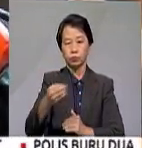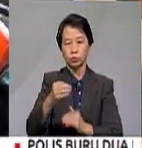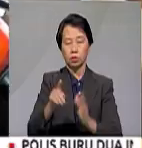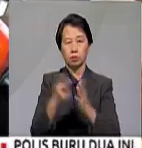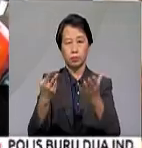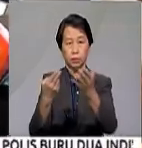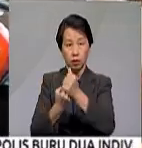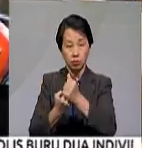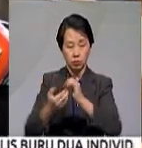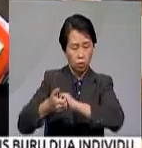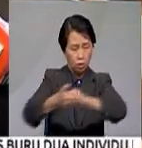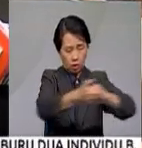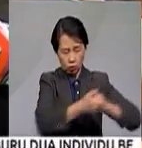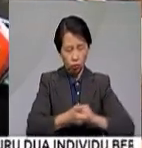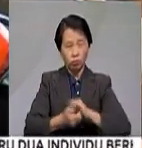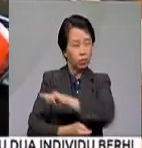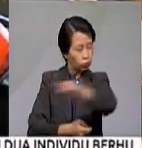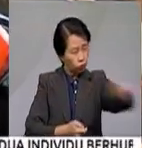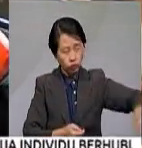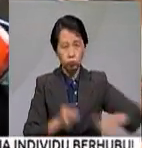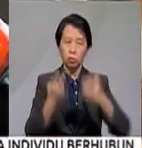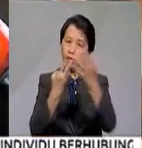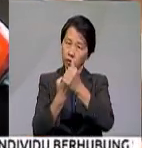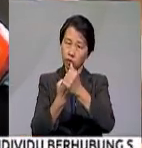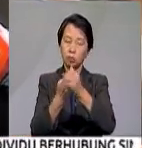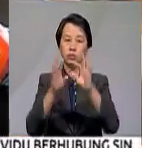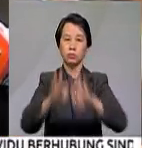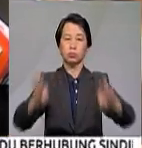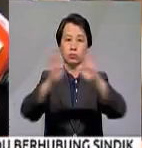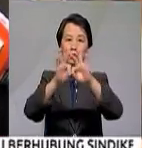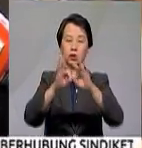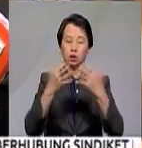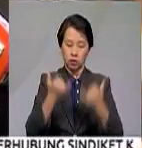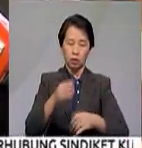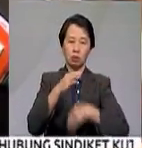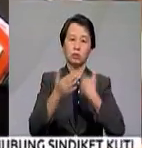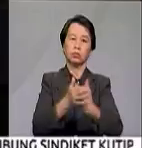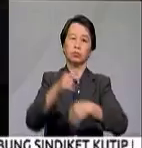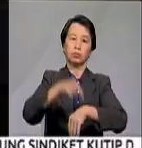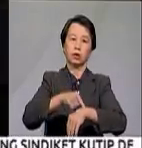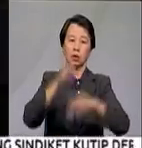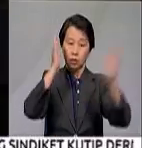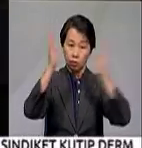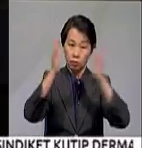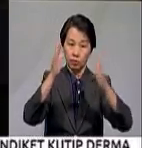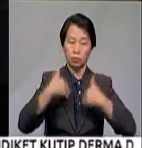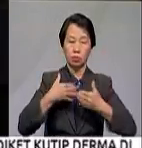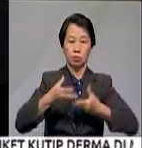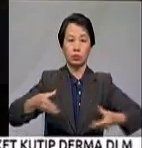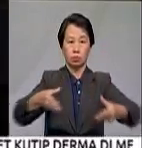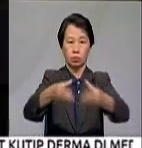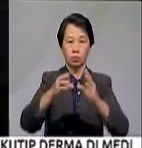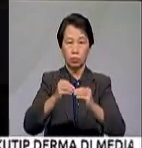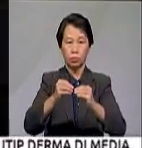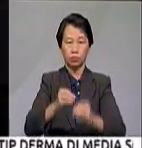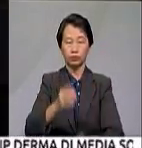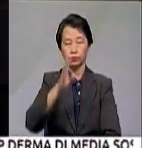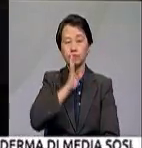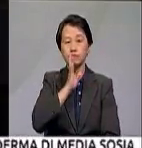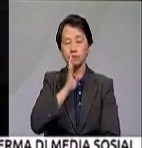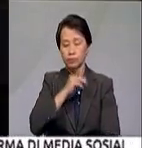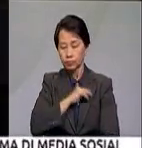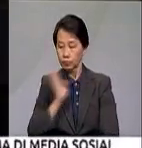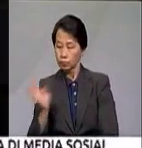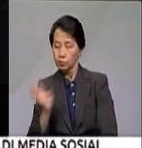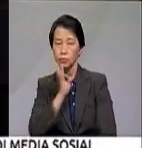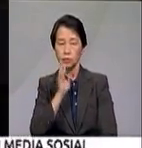penyatuan umat itu sangat penting. Jadi sampai masanya saya rasa Malaysia melalui KL Summit. Tegas Datuk Seri Salahuddin, perkara itu